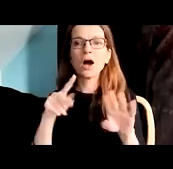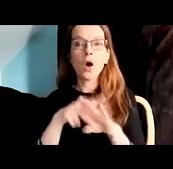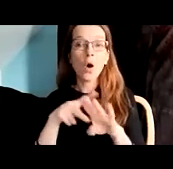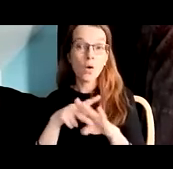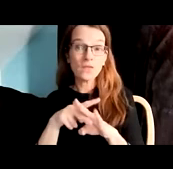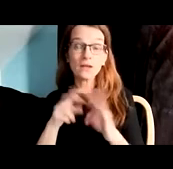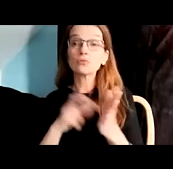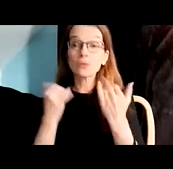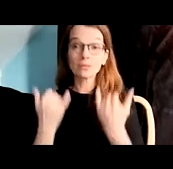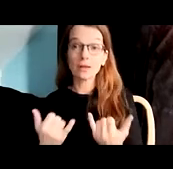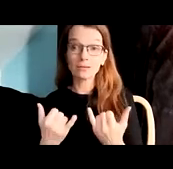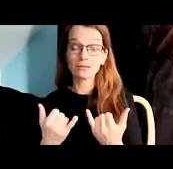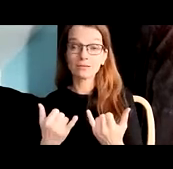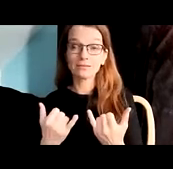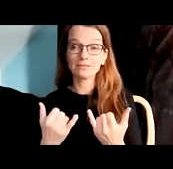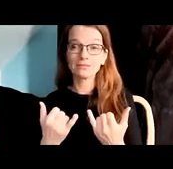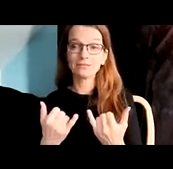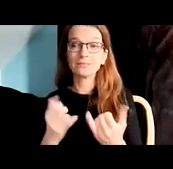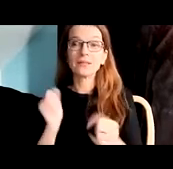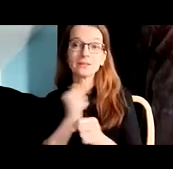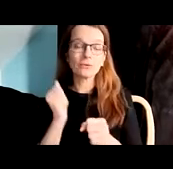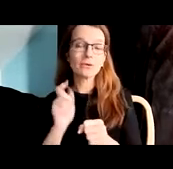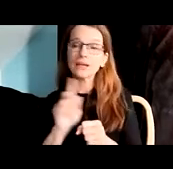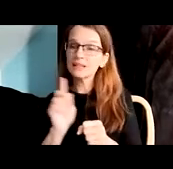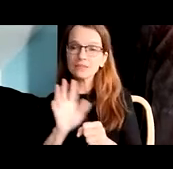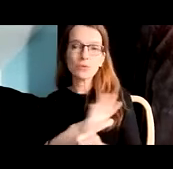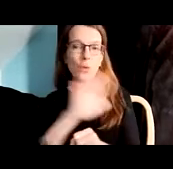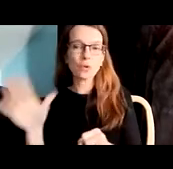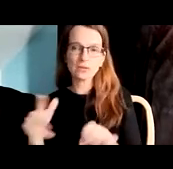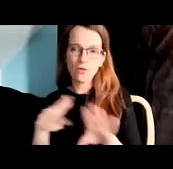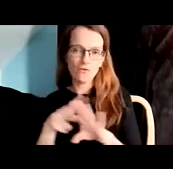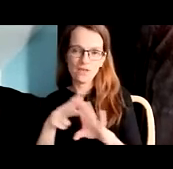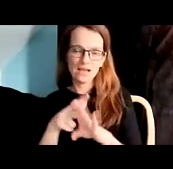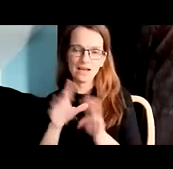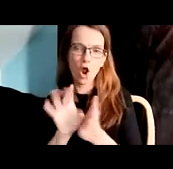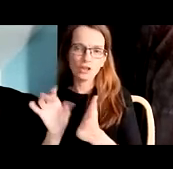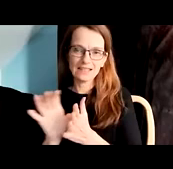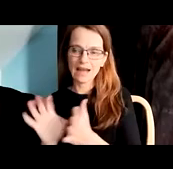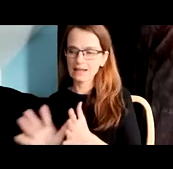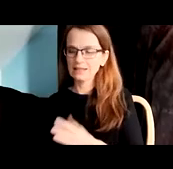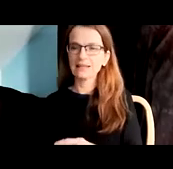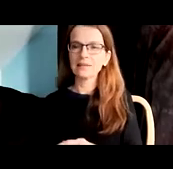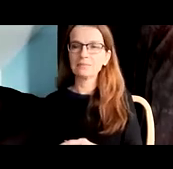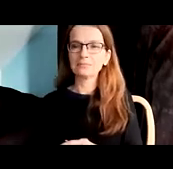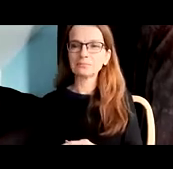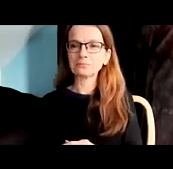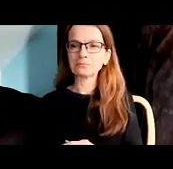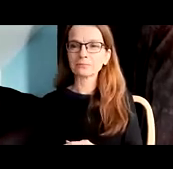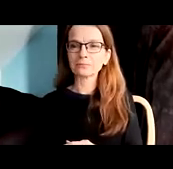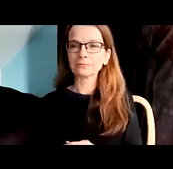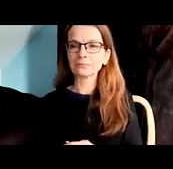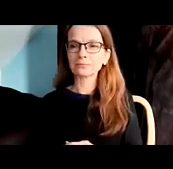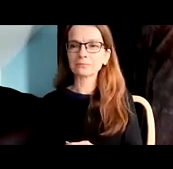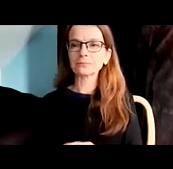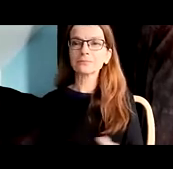ovirami še danes, pač ker niso vse ovire odstranjene. Ne. Tudi danes, ko sem prišla na